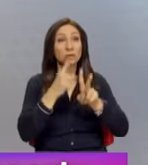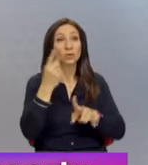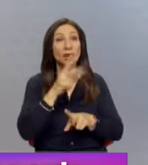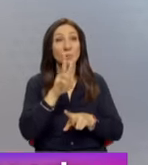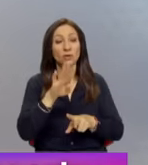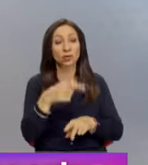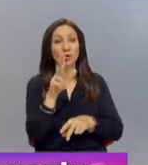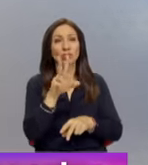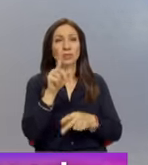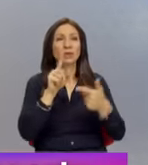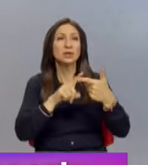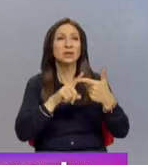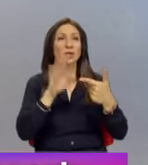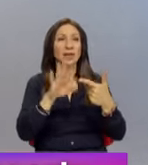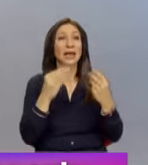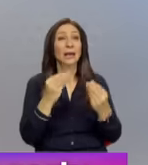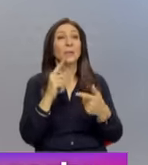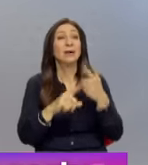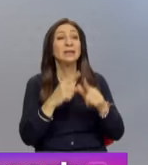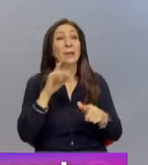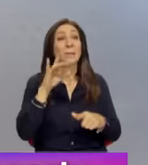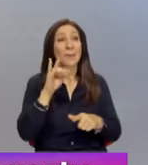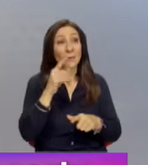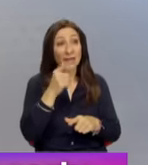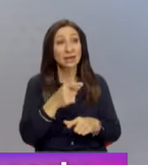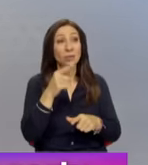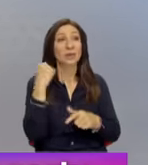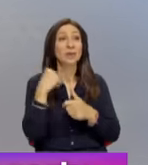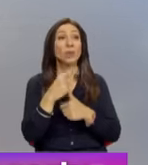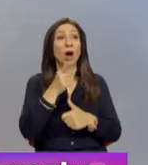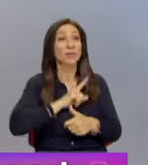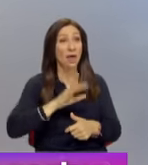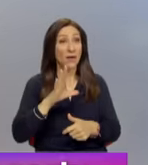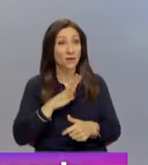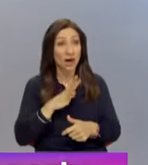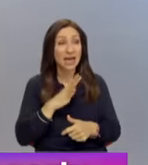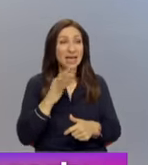%24,31 ile ikinci sırada kaldı. İYİ Parti'nin, MHP'nin yine burada adayları var.